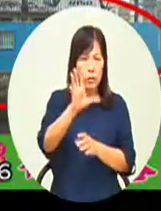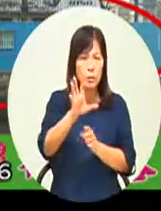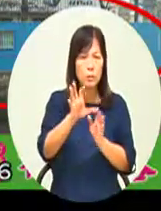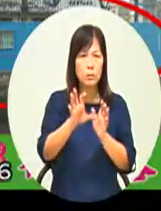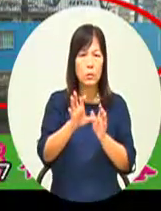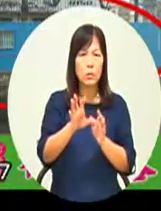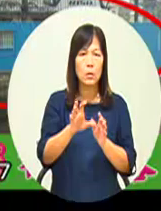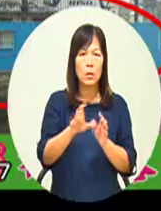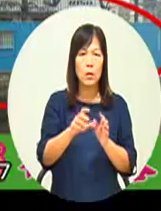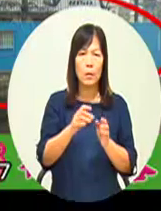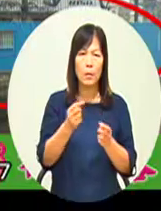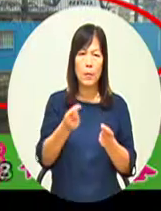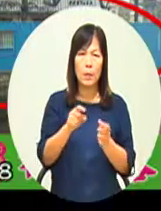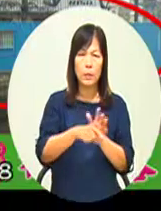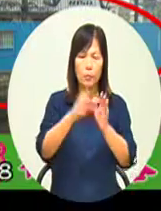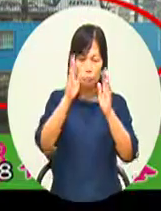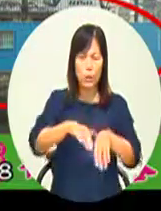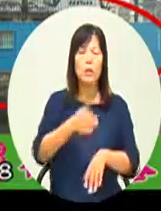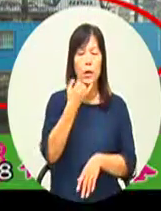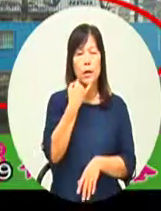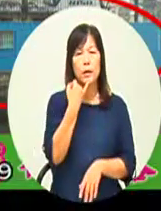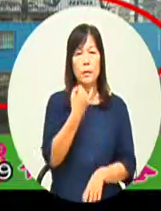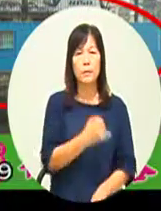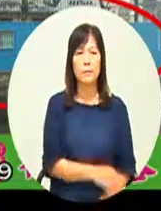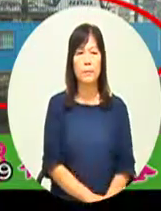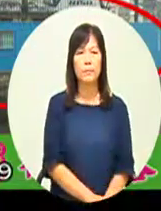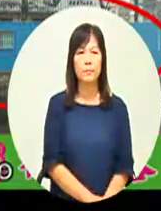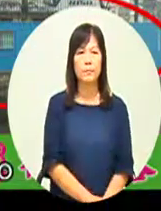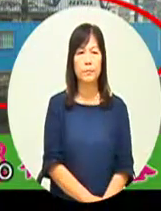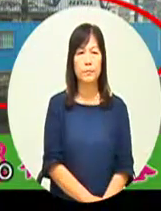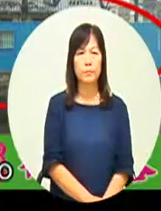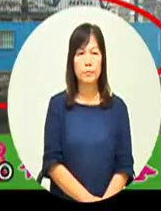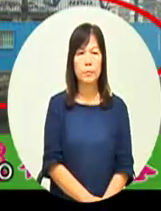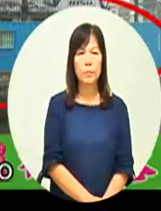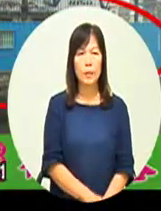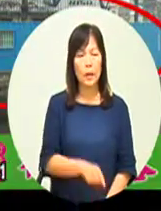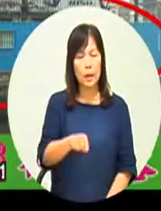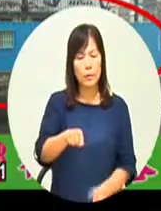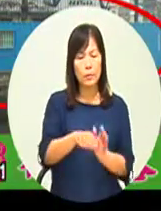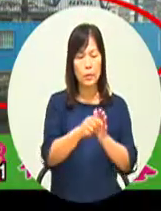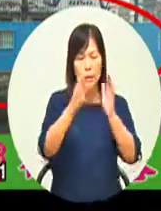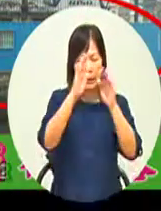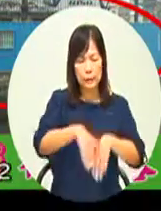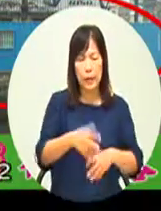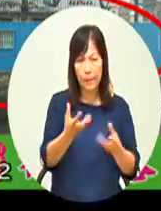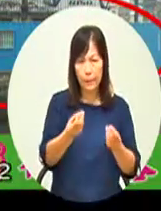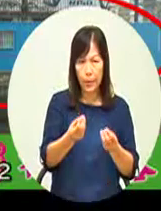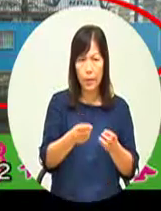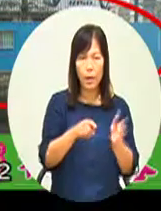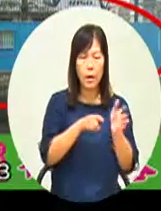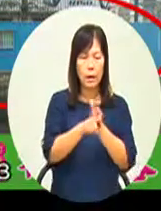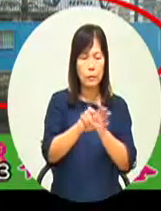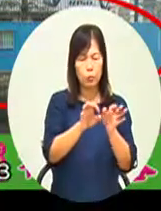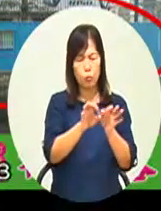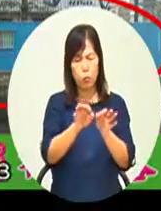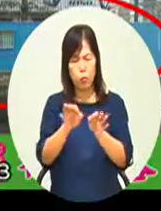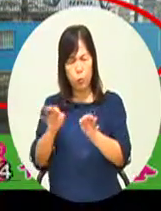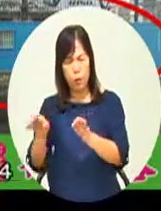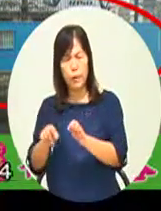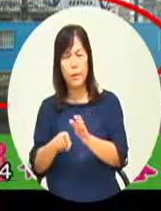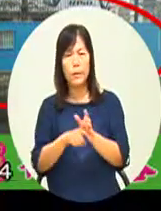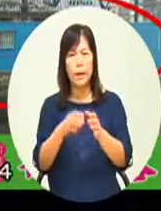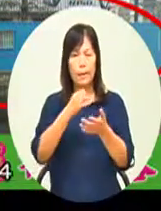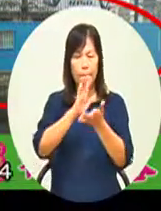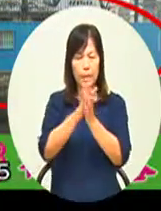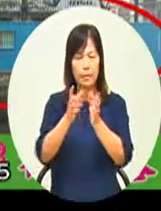它拆掉。那因为这个没有拆而一直延宕，没有办法做临